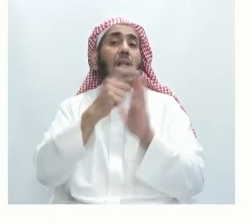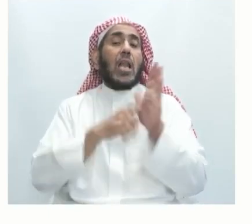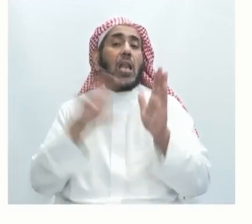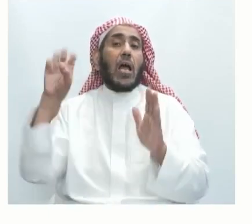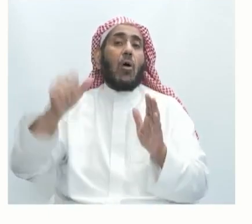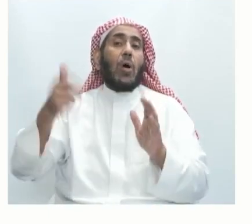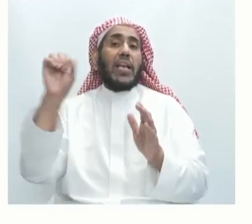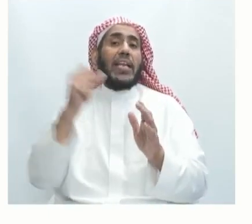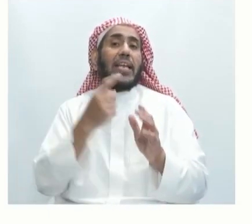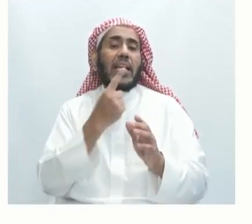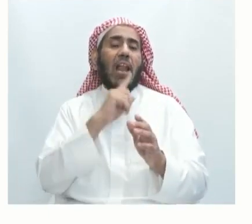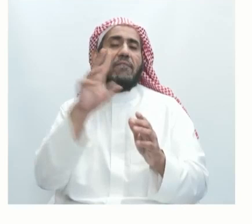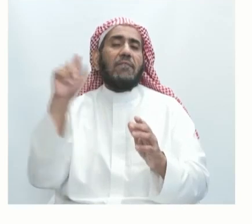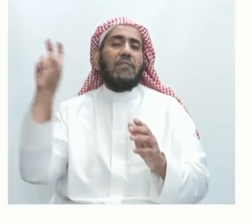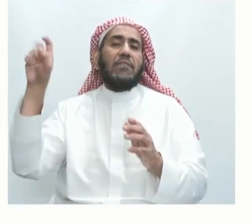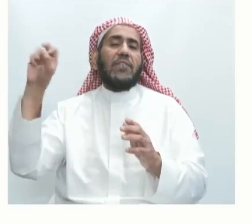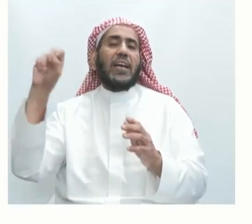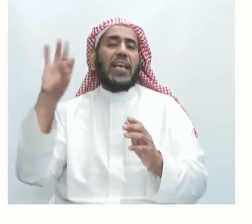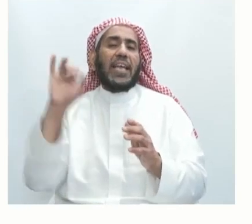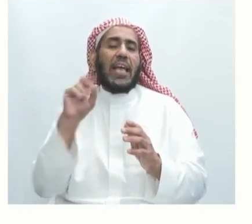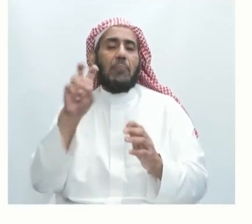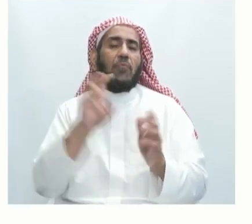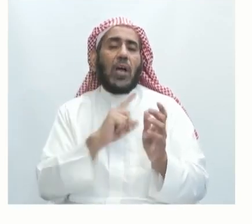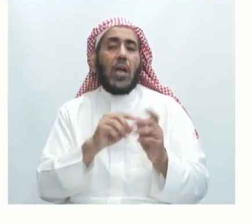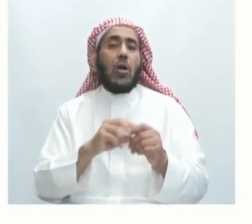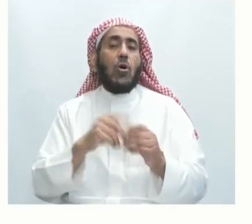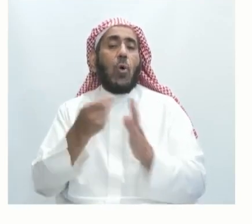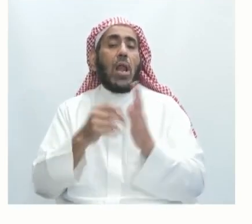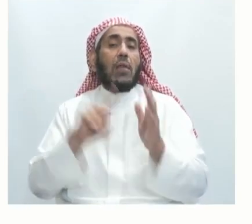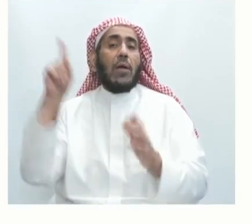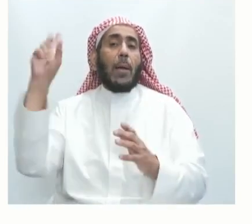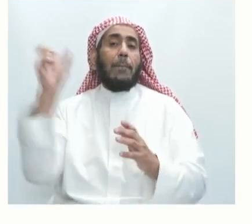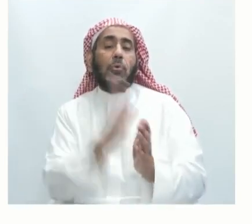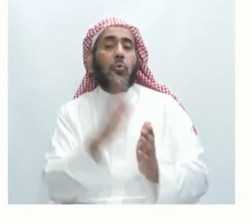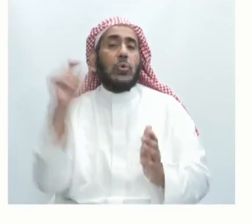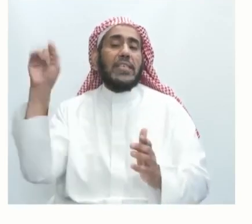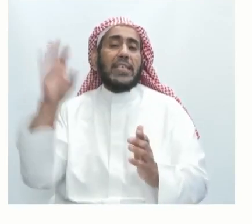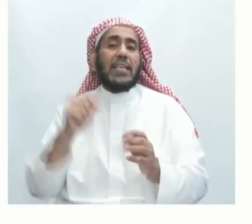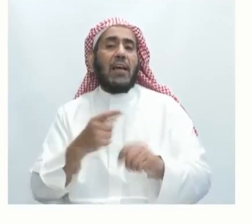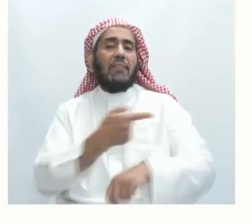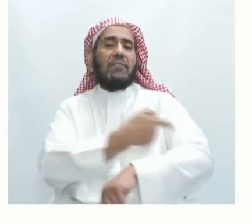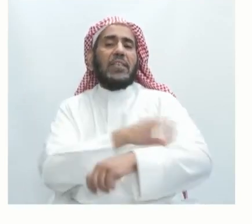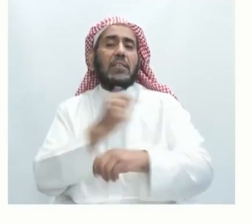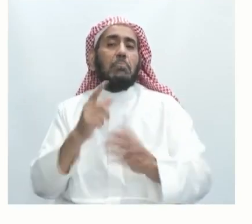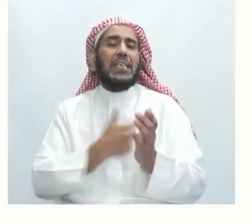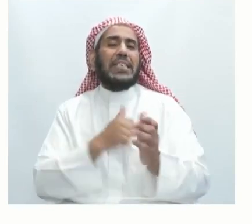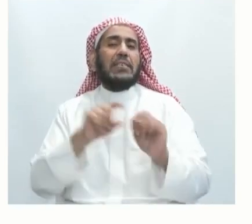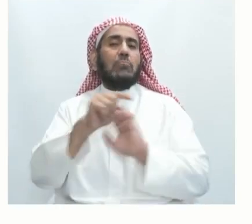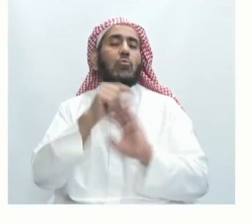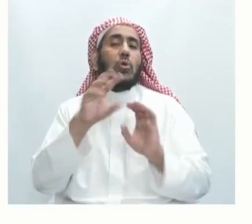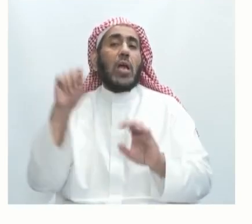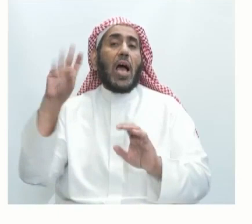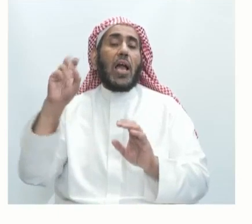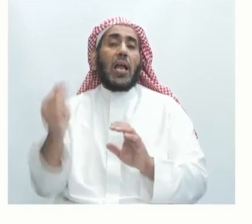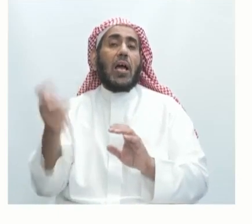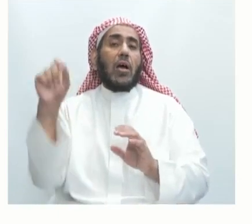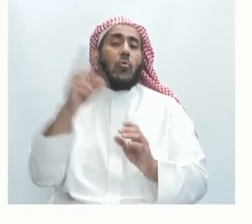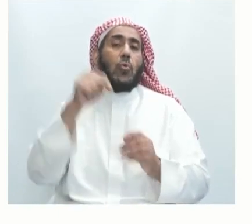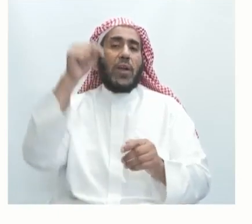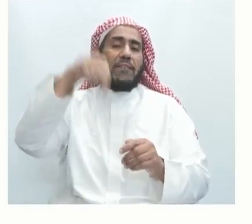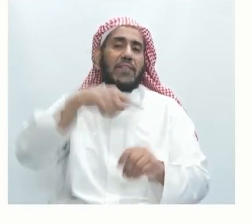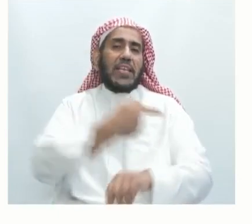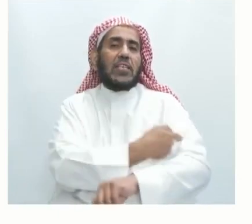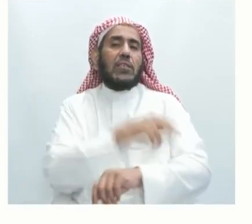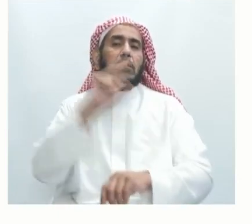الفقهيه القوانين الفقهيه والف بن سينا كتابا في الطب سماه ماذا القانون في الطب